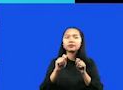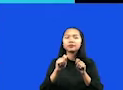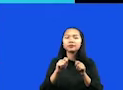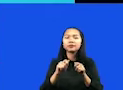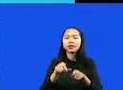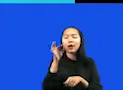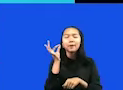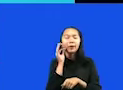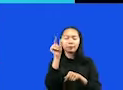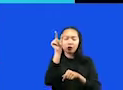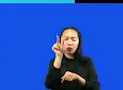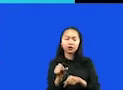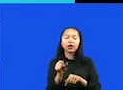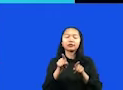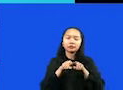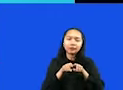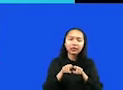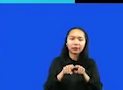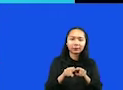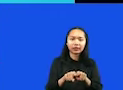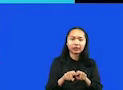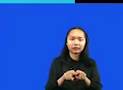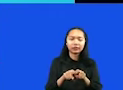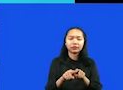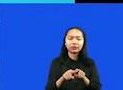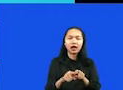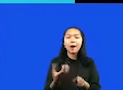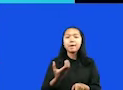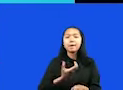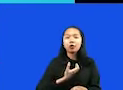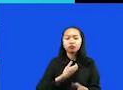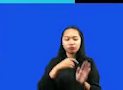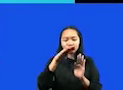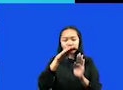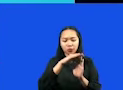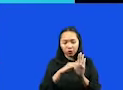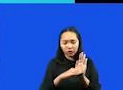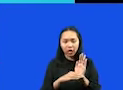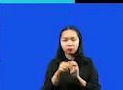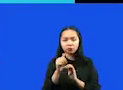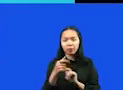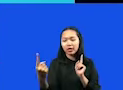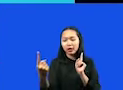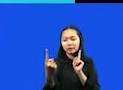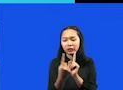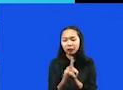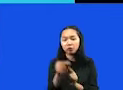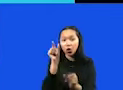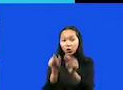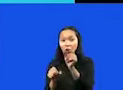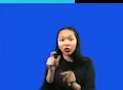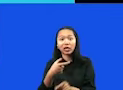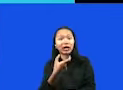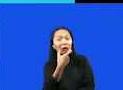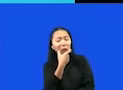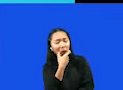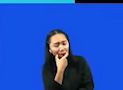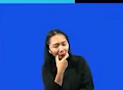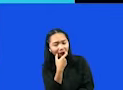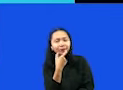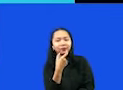sederhana lansia yang membutuhkan nah kehadiran mereka ternyata sungguh dirindukan oleh